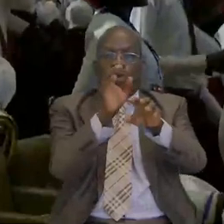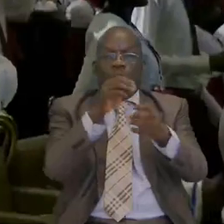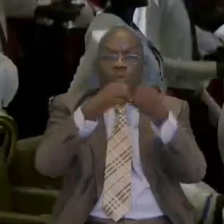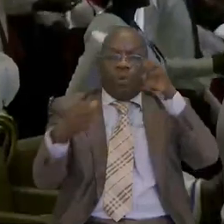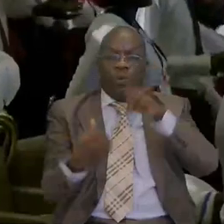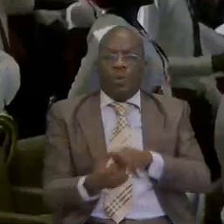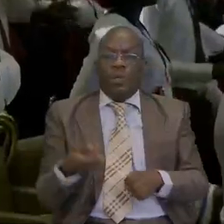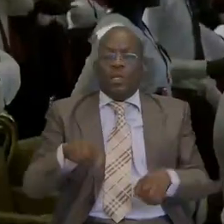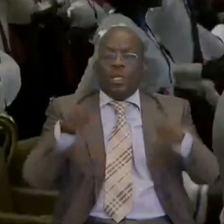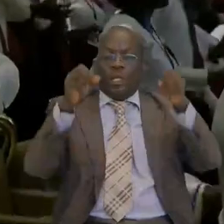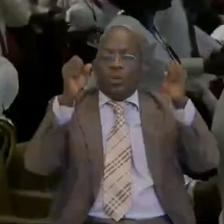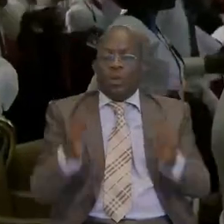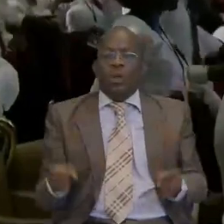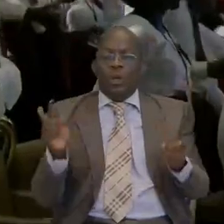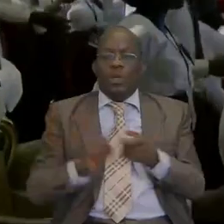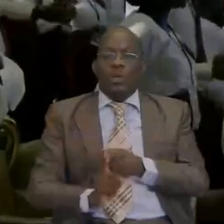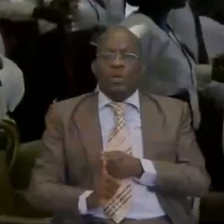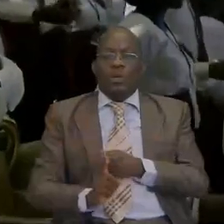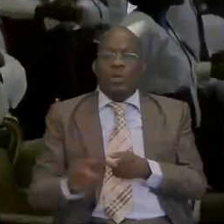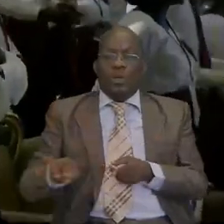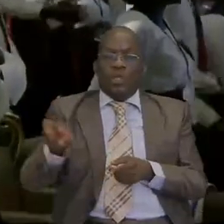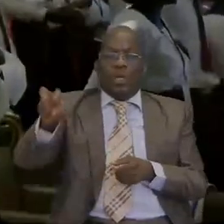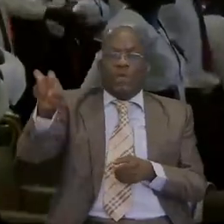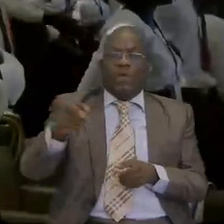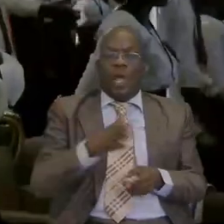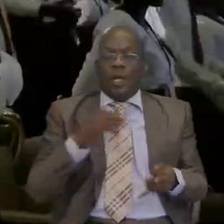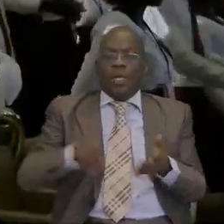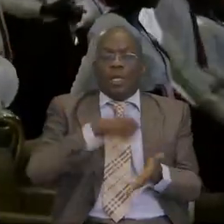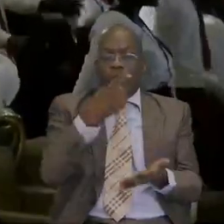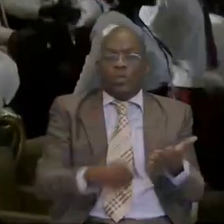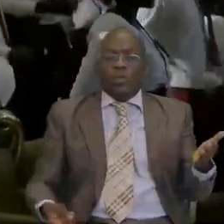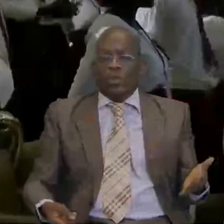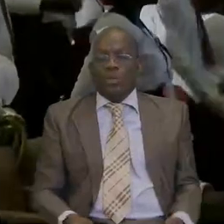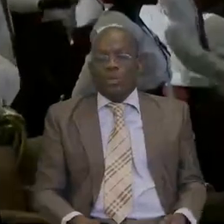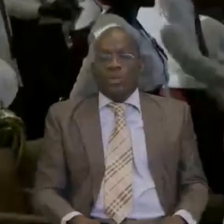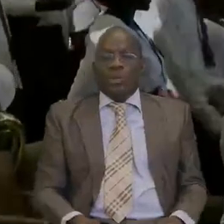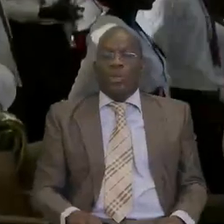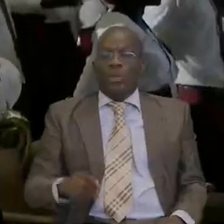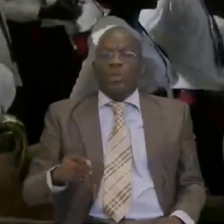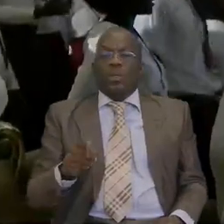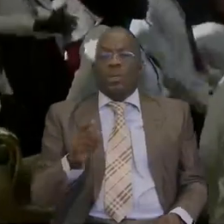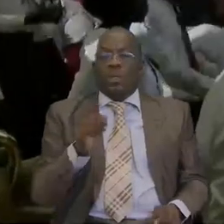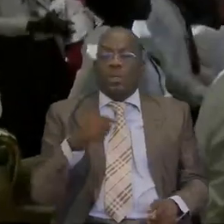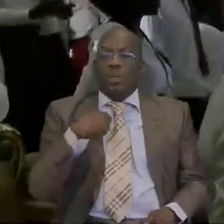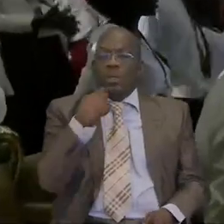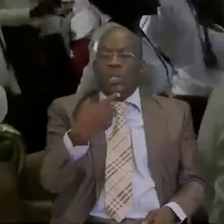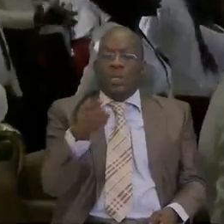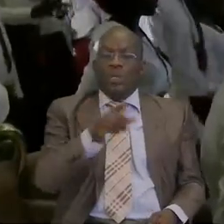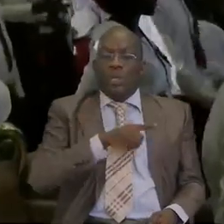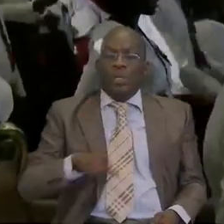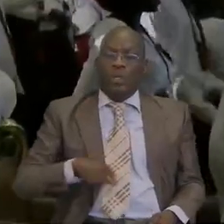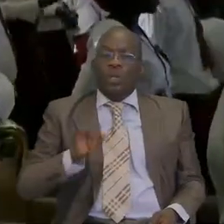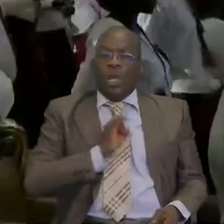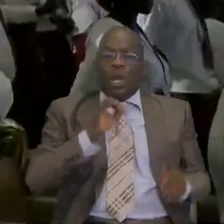les montagnes, la puissance pour naviguer, neutraliser. Parle au Seigneur,